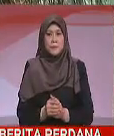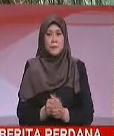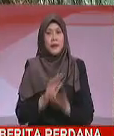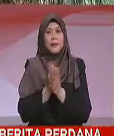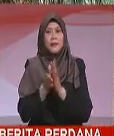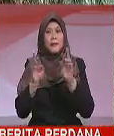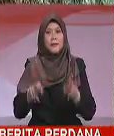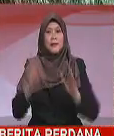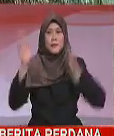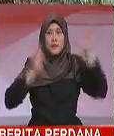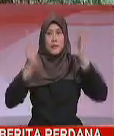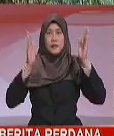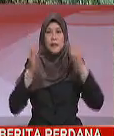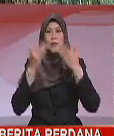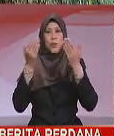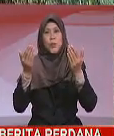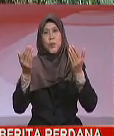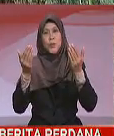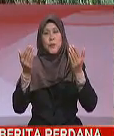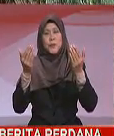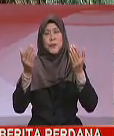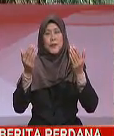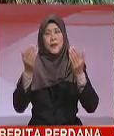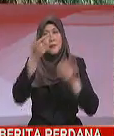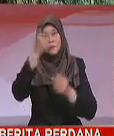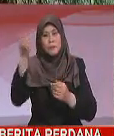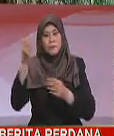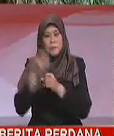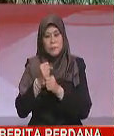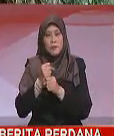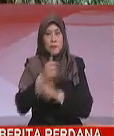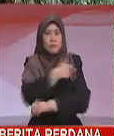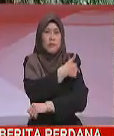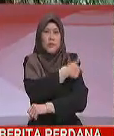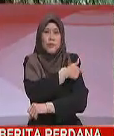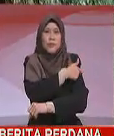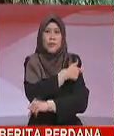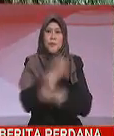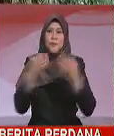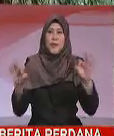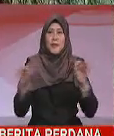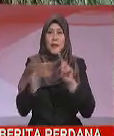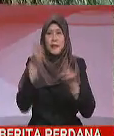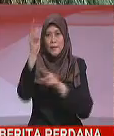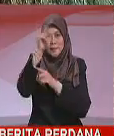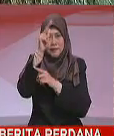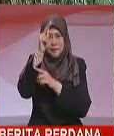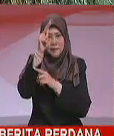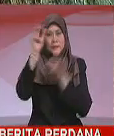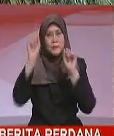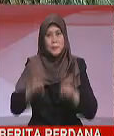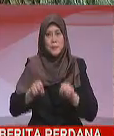Sebagai rakyat Malaysia, kita rasa bersyukurlah sebab kita dapat vaksin percuma daripada kerajaan kan, dan